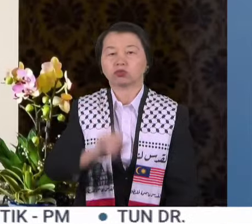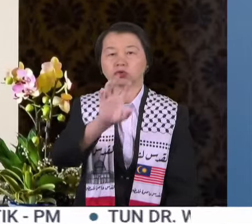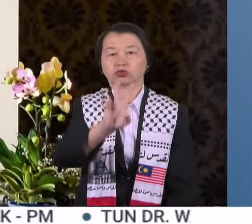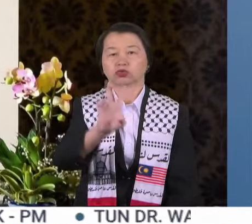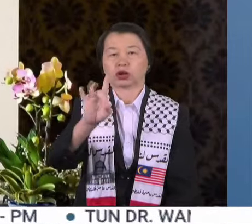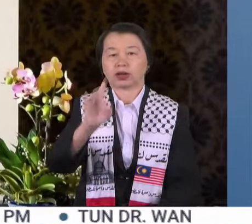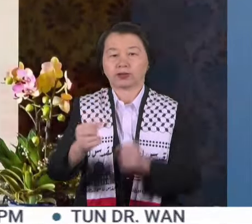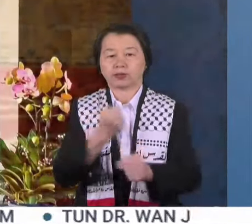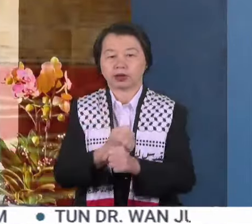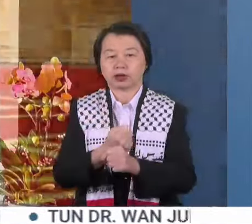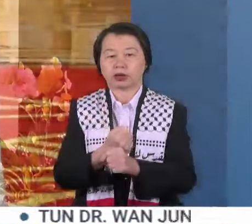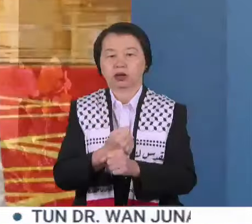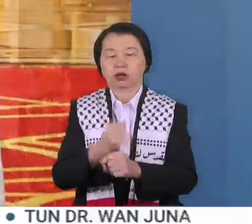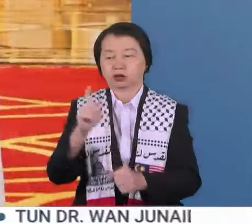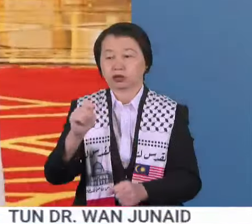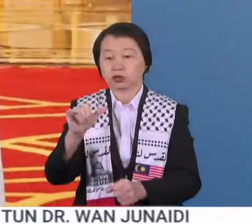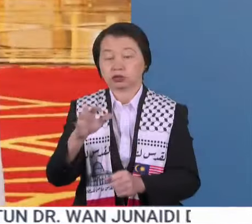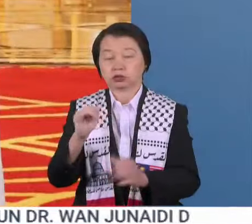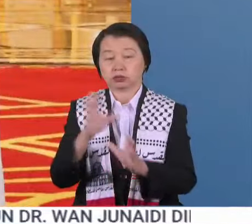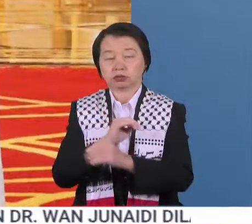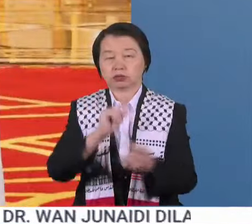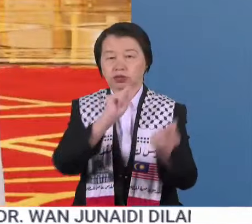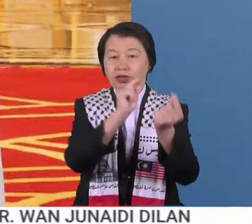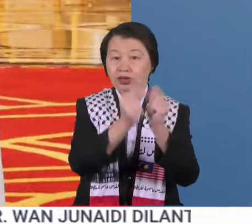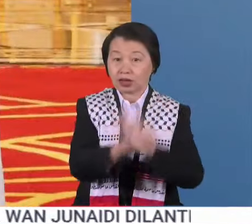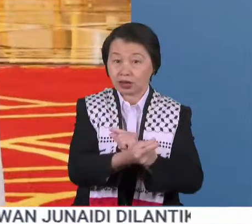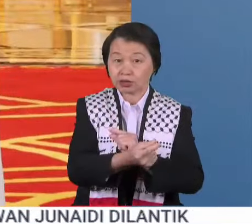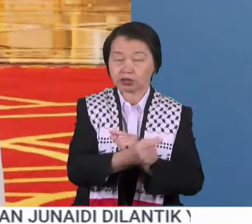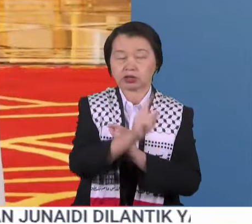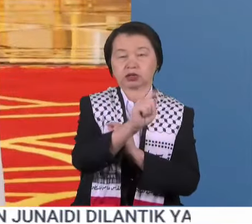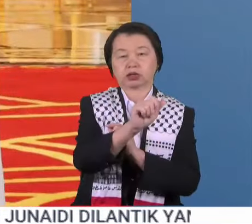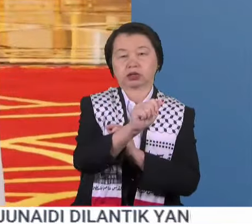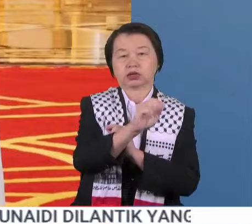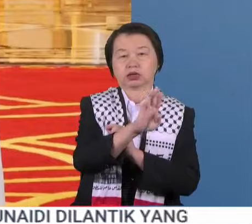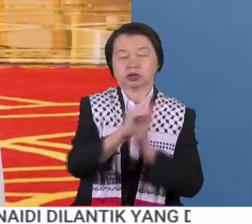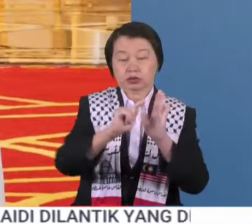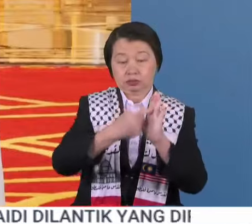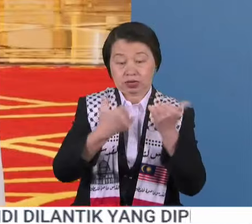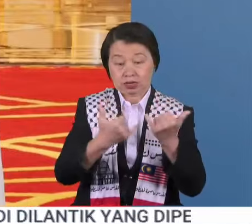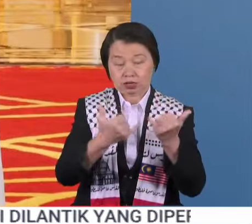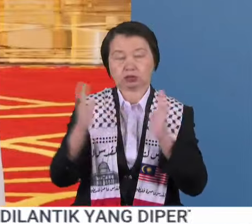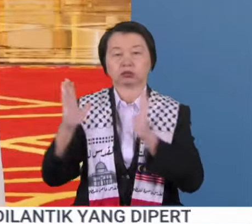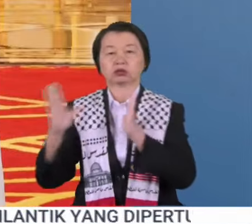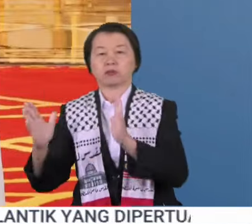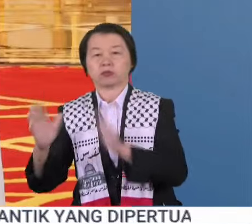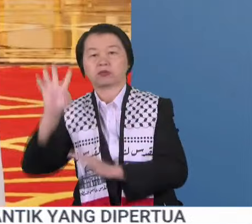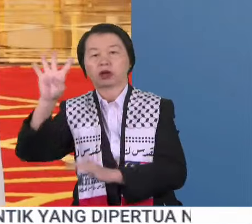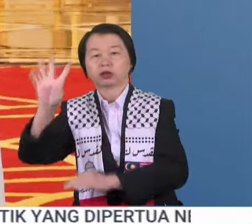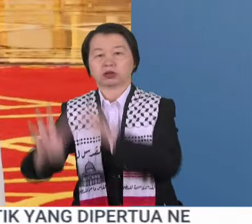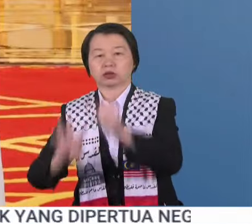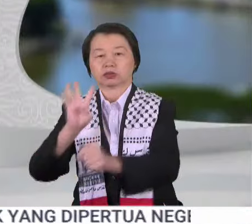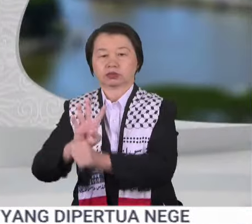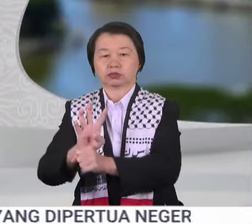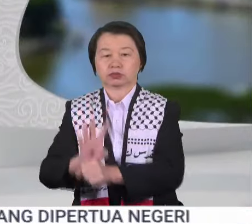Negeri Sarawak ke8 menggantikan Tun Taib Mahmud berkuatkuasa hari ini untuk tempoh 4